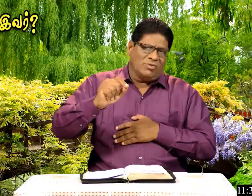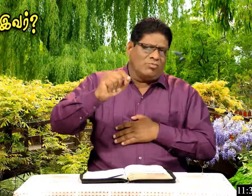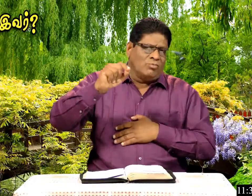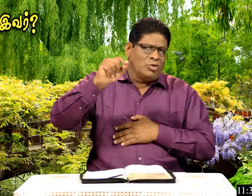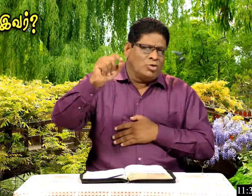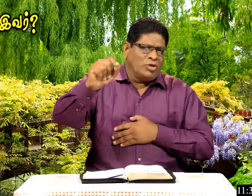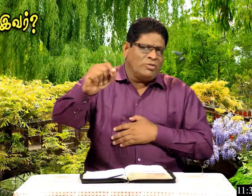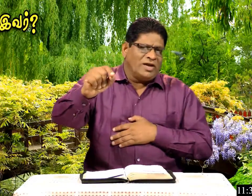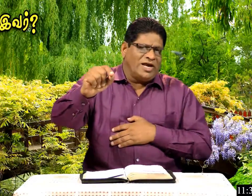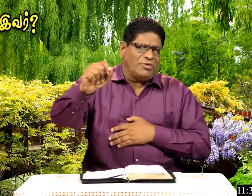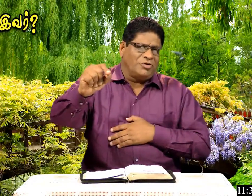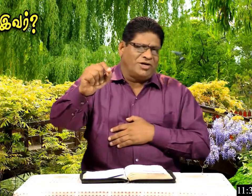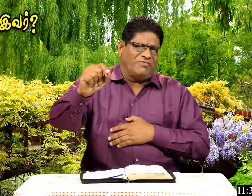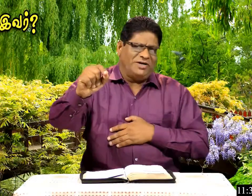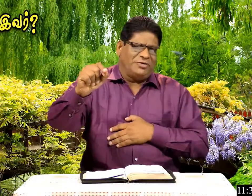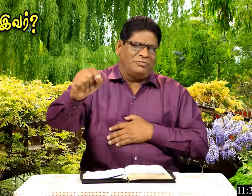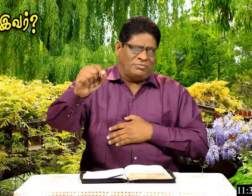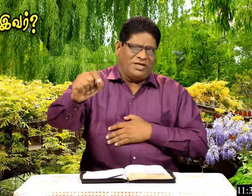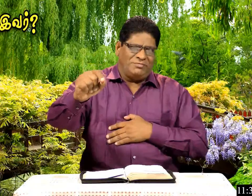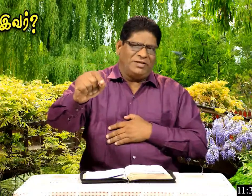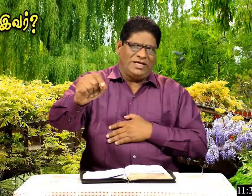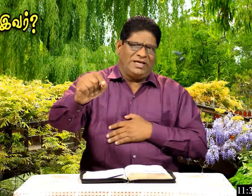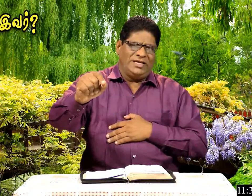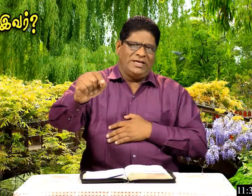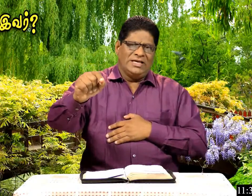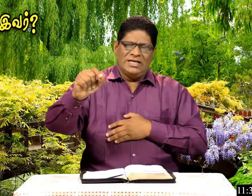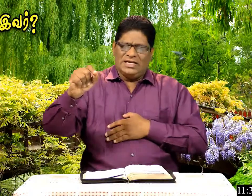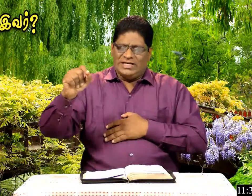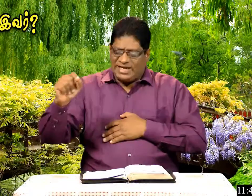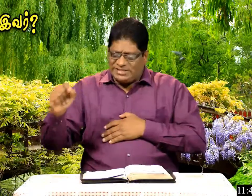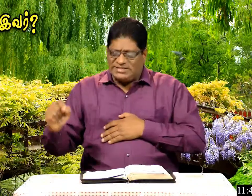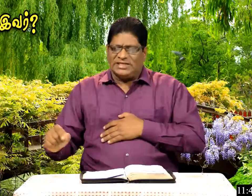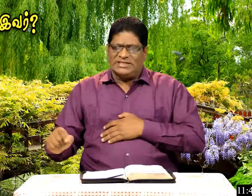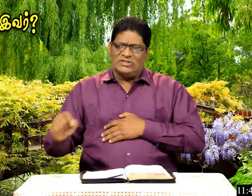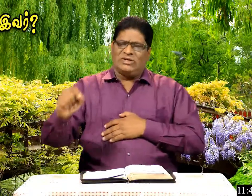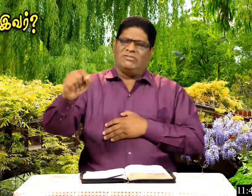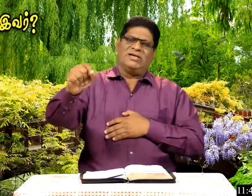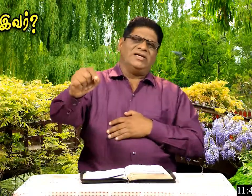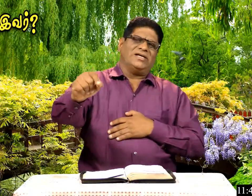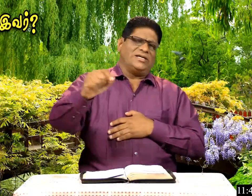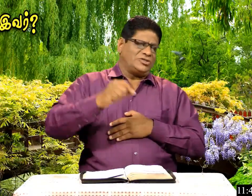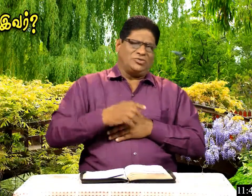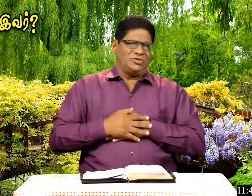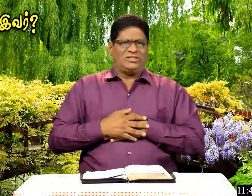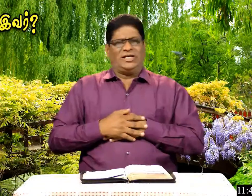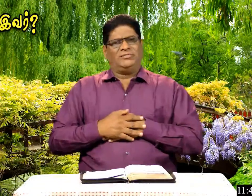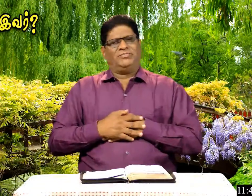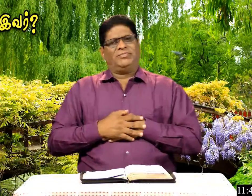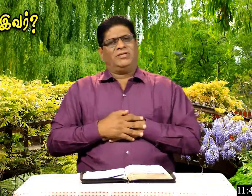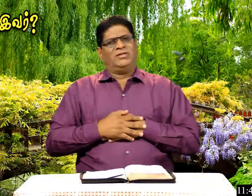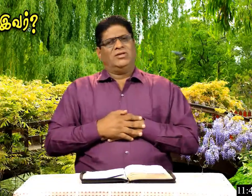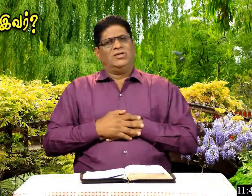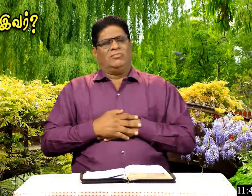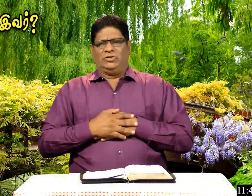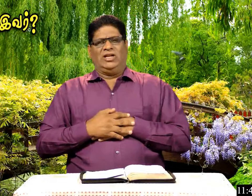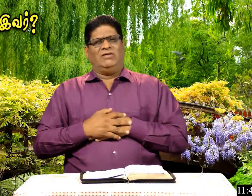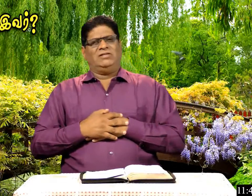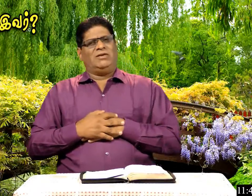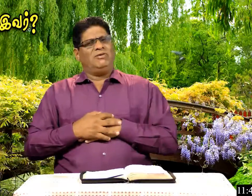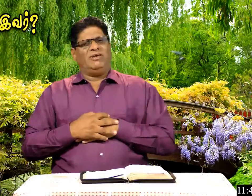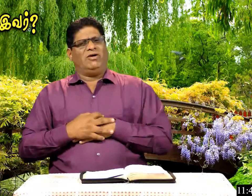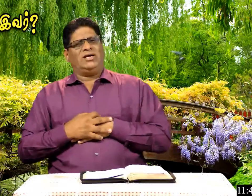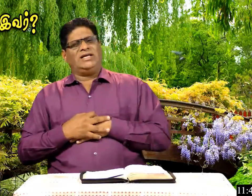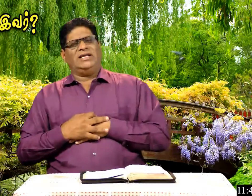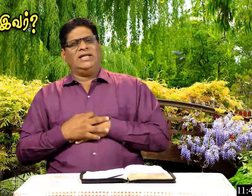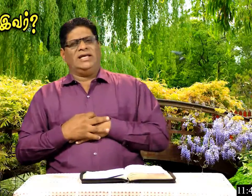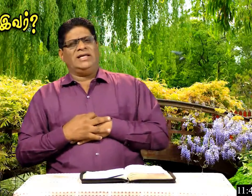எதற்கு முன்னுரிமைகளை கொடுக்க வேண்டும் என்பதை இயேசு கிறிஸ்து அவர்களுக்கு கற்றுக் கொடுத்தார். 1,